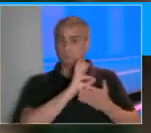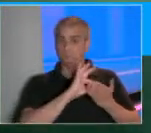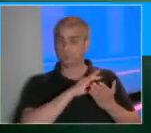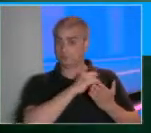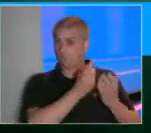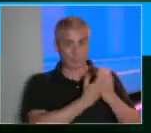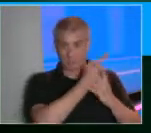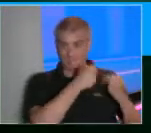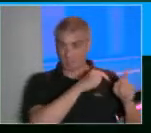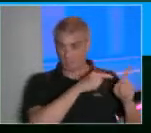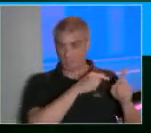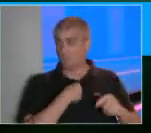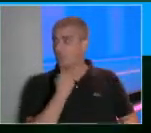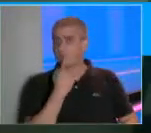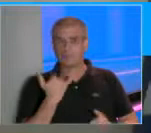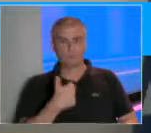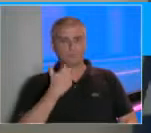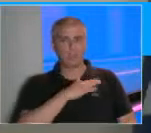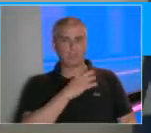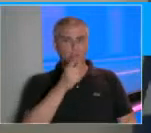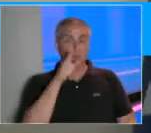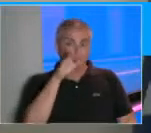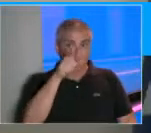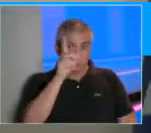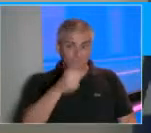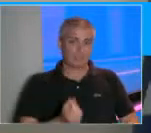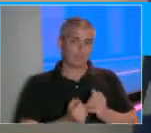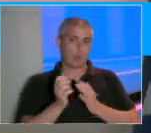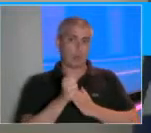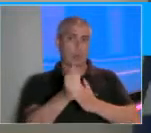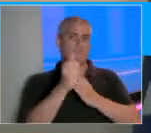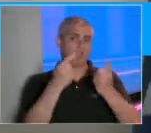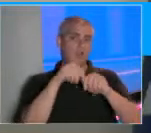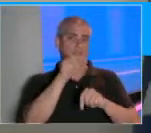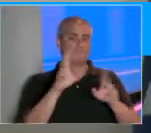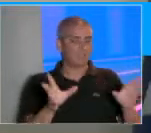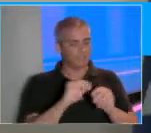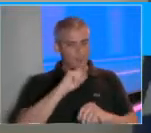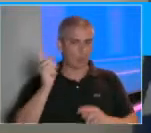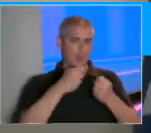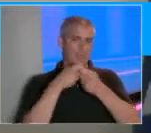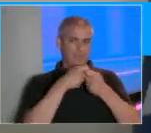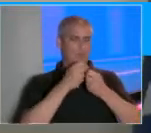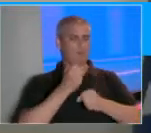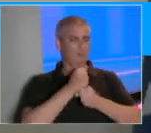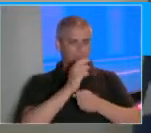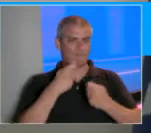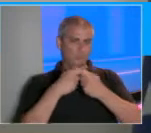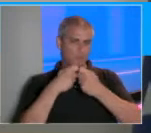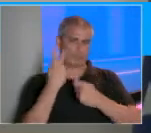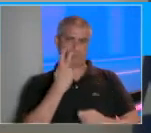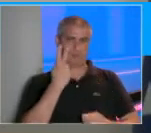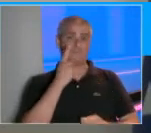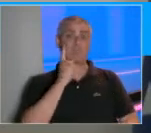הבריאות יקים ועד, אני אמרתי היום לשר הבריאות, אתם צריכים להוביל את הוועדה הזאת יחד עם כל הארגונים היציגים והשותפים